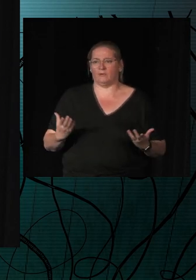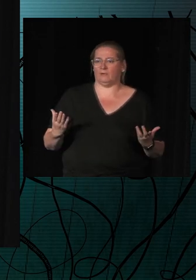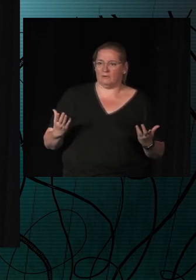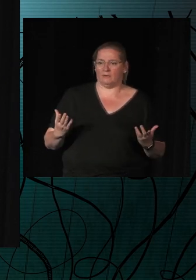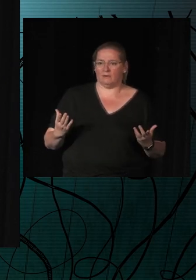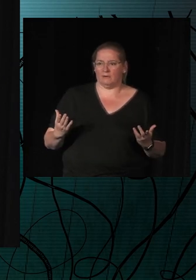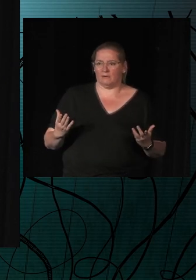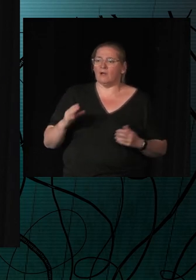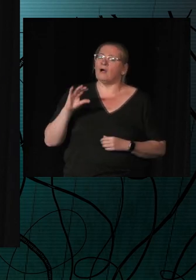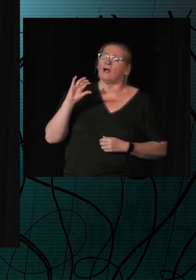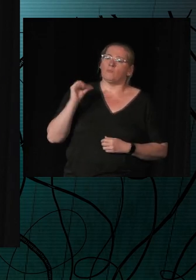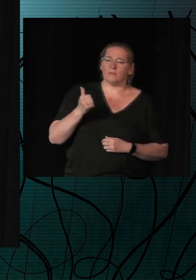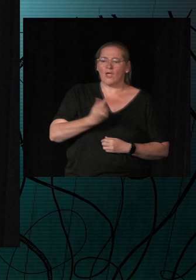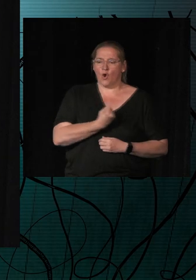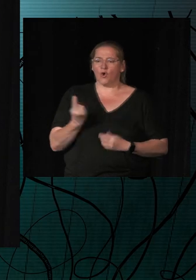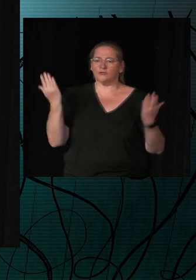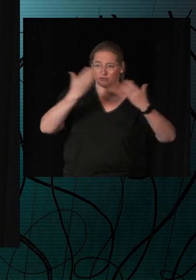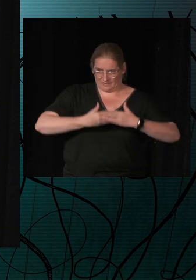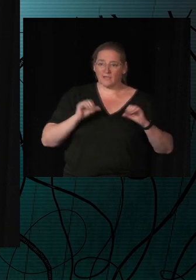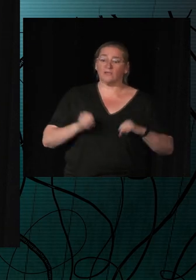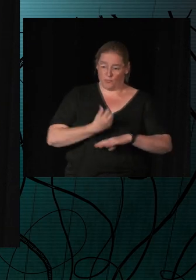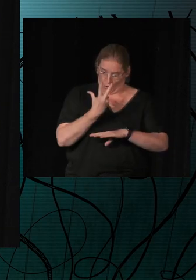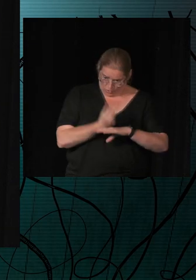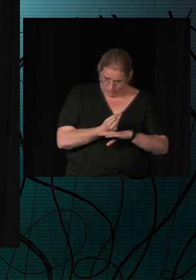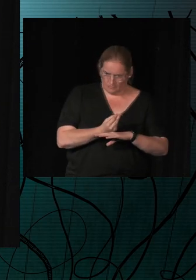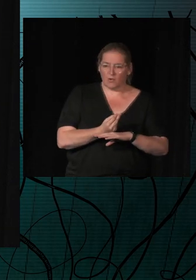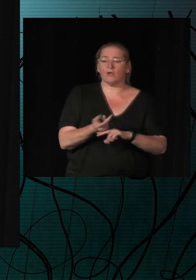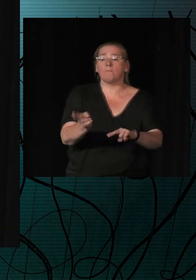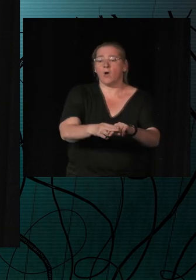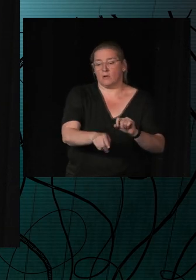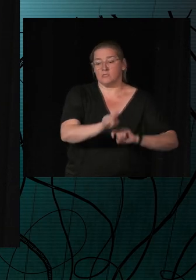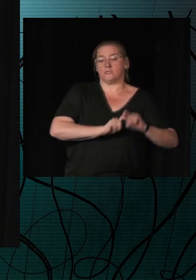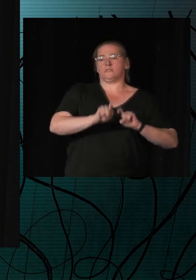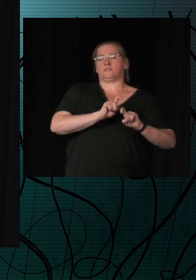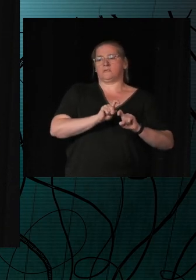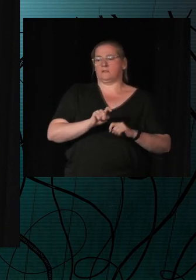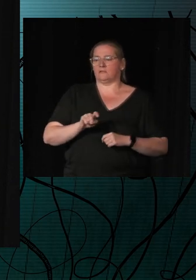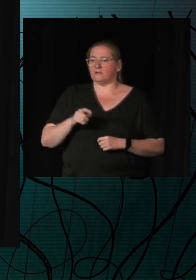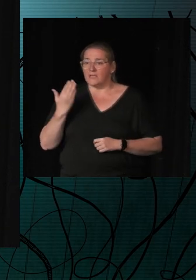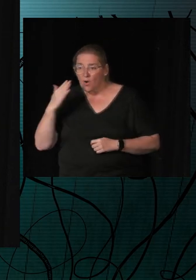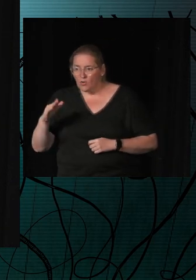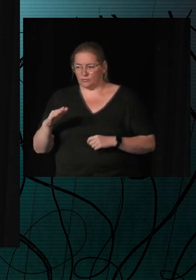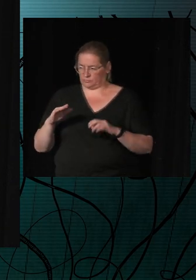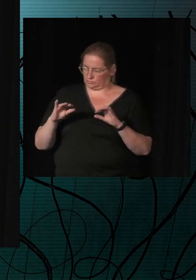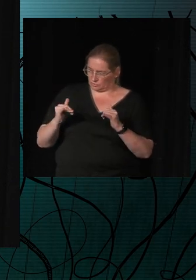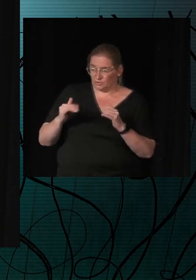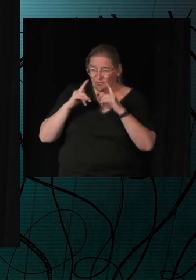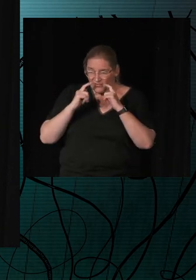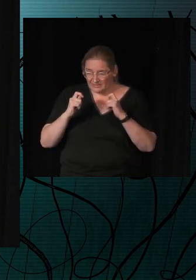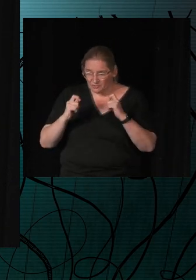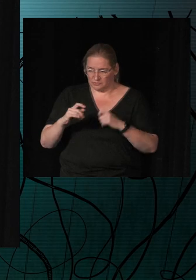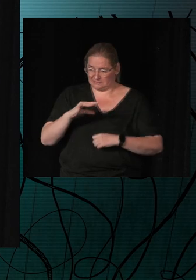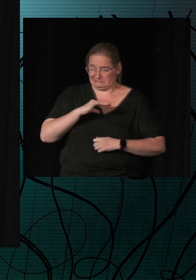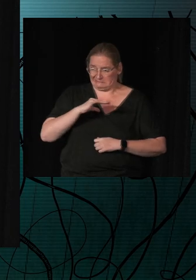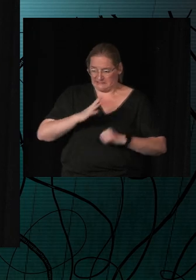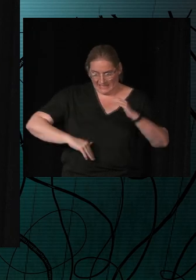dans le premier the dark qui était mis en avant dans le premier Resident Evil où on avait carrément un nombre limité de sauvegardes qu'on pouvait faire en donc il fallait qu'on sauvegarde avec des machines à écrire donc avec